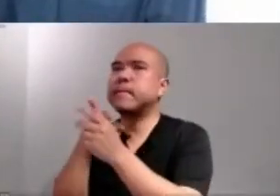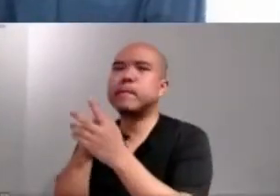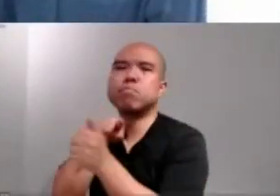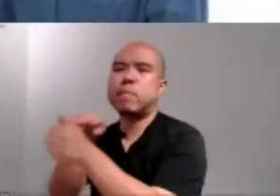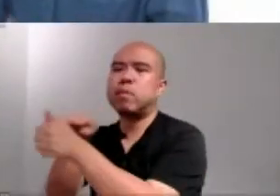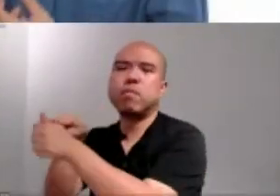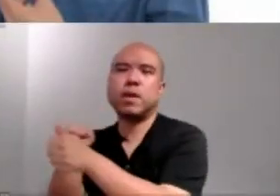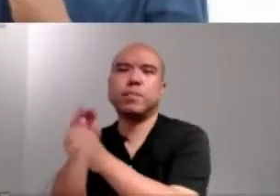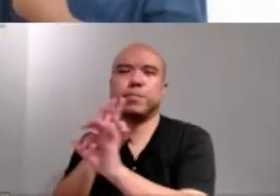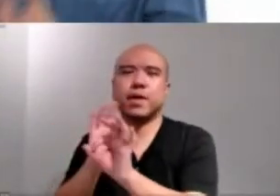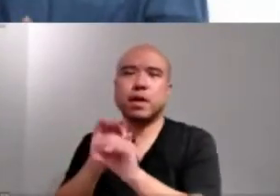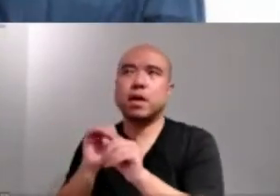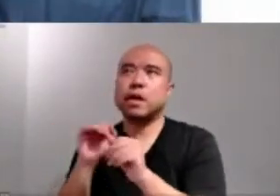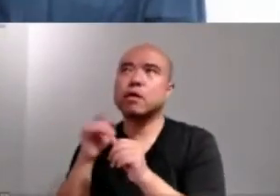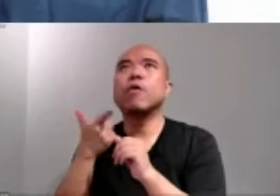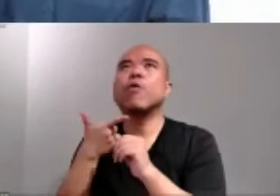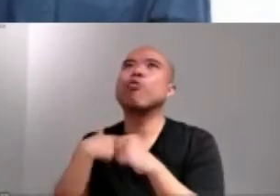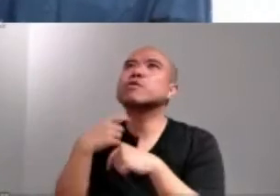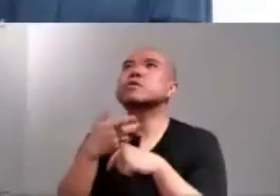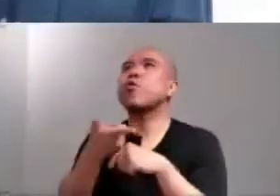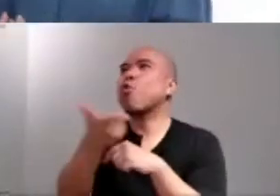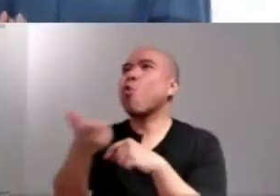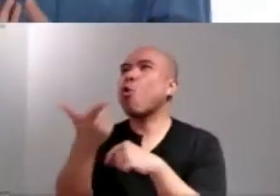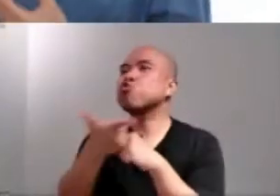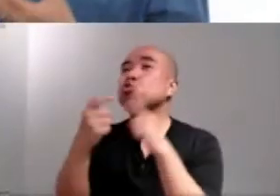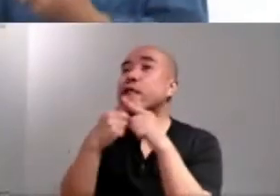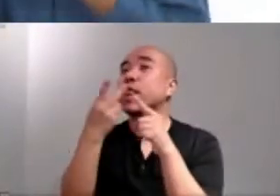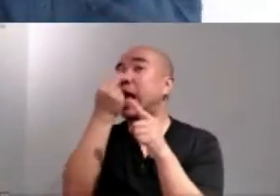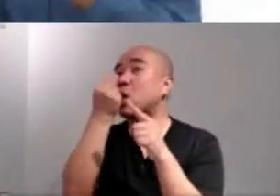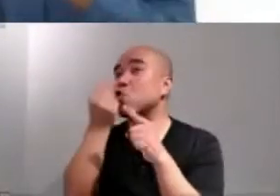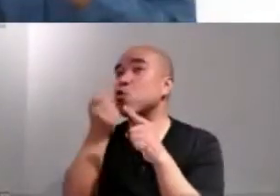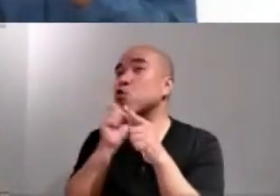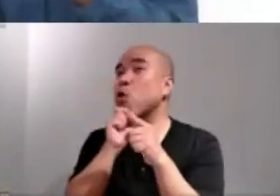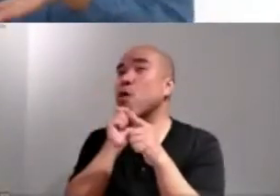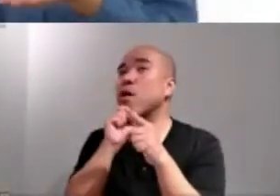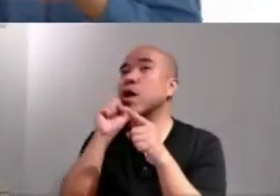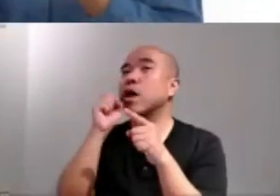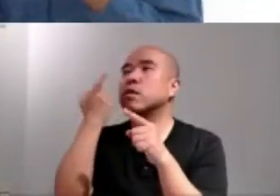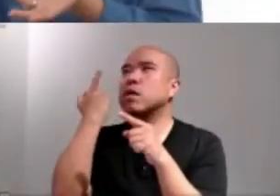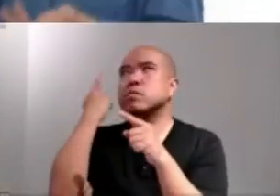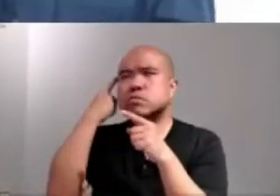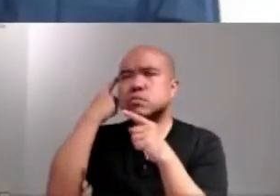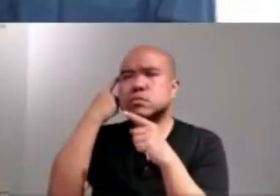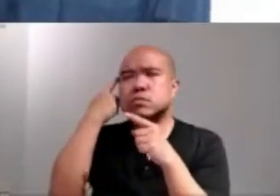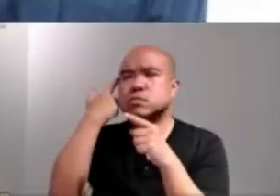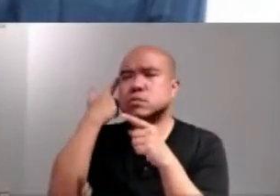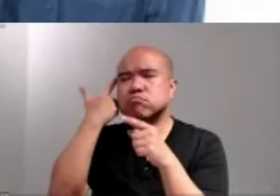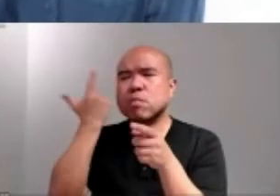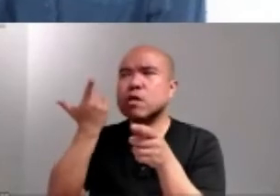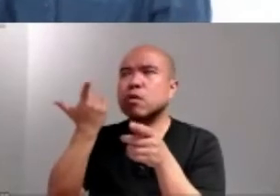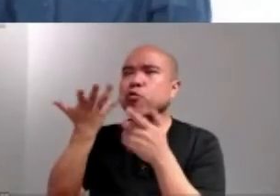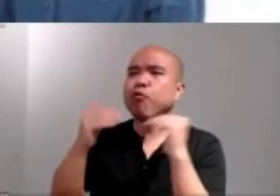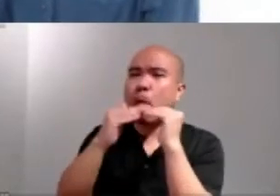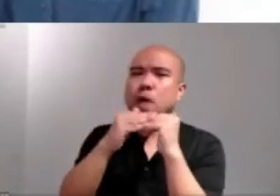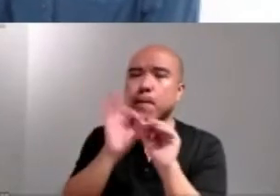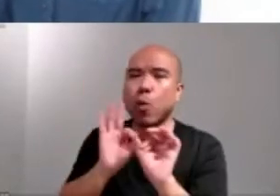都。即係去想做一樣嘢，但係只係冇未必會即係有一個方案或者一個方法俾佢哋咁樣做。咁